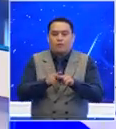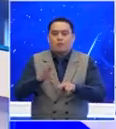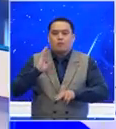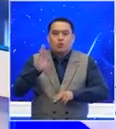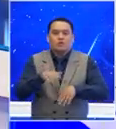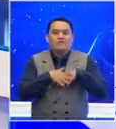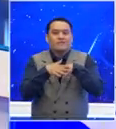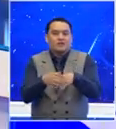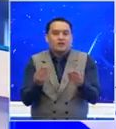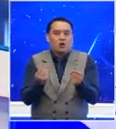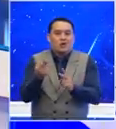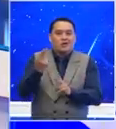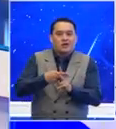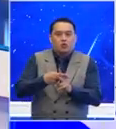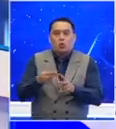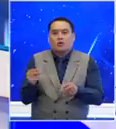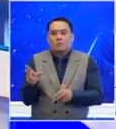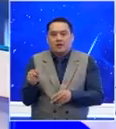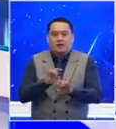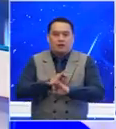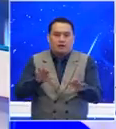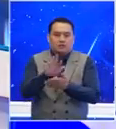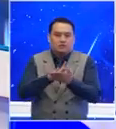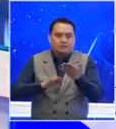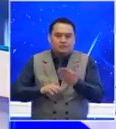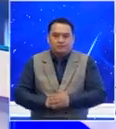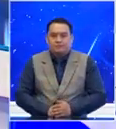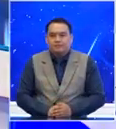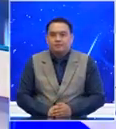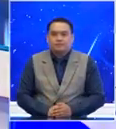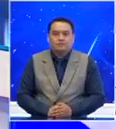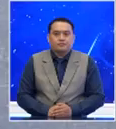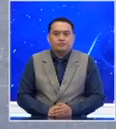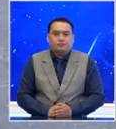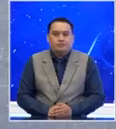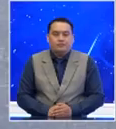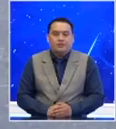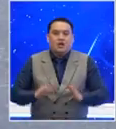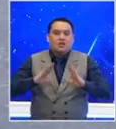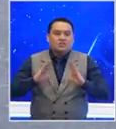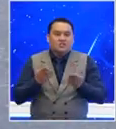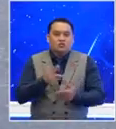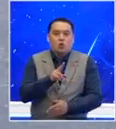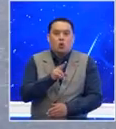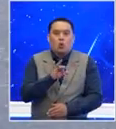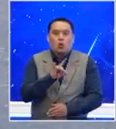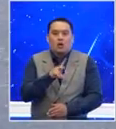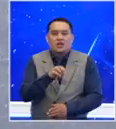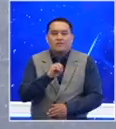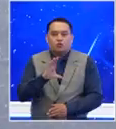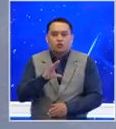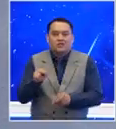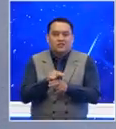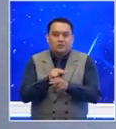направлены выделенные средства на льготные билеты, выяснял Анвар Амангельдинов. Ситуация с коронавирусом внесла свои коррективы